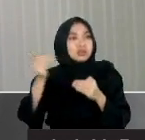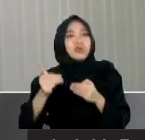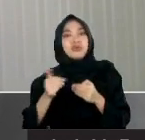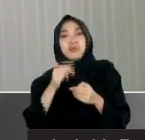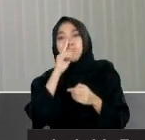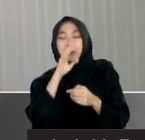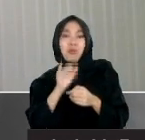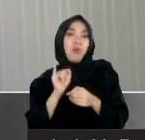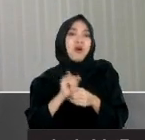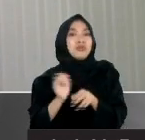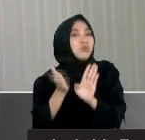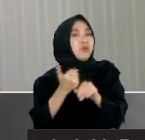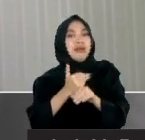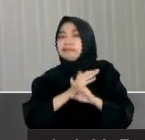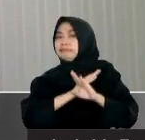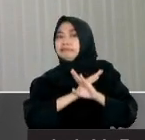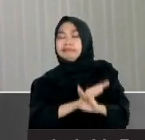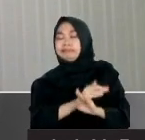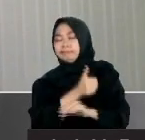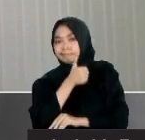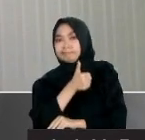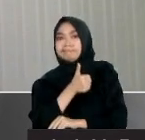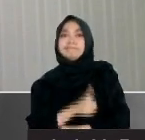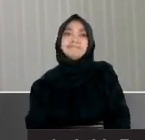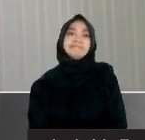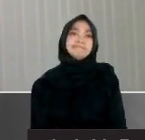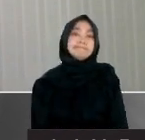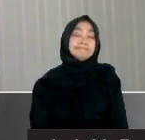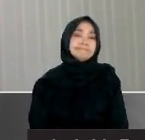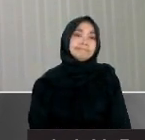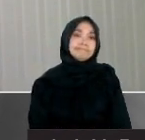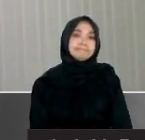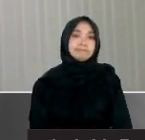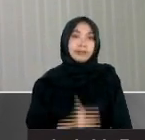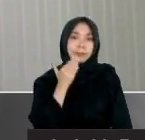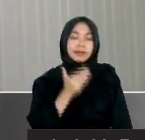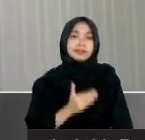muncul lagi kasus-kasus penipuan maupun juga investasi bodong seperti ini. Terima kasih.